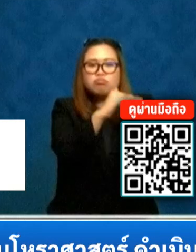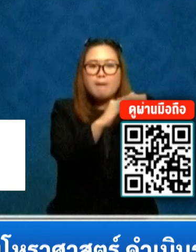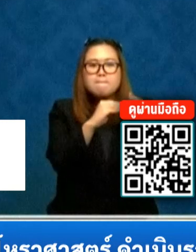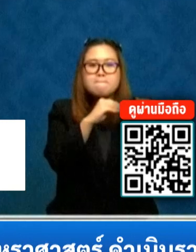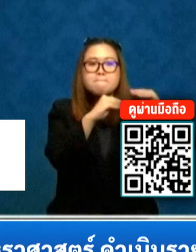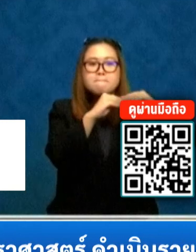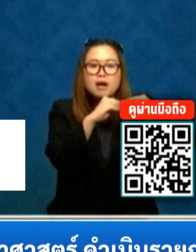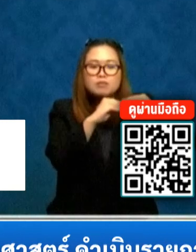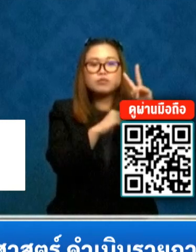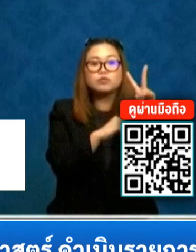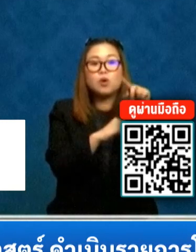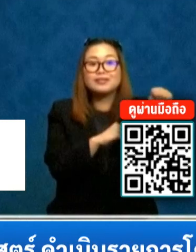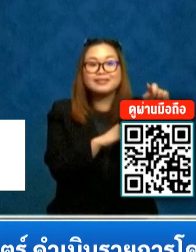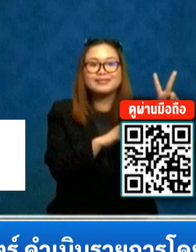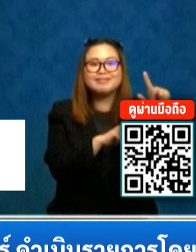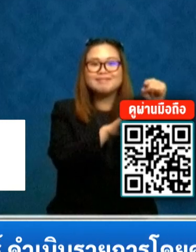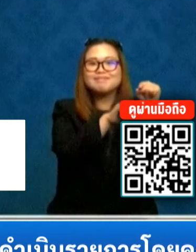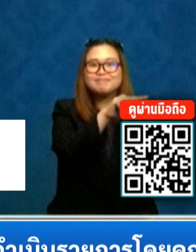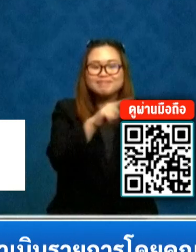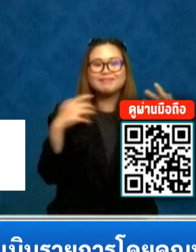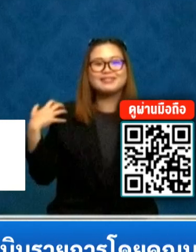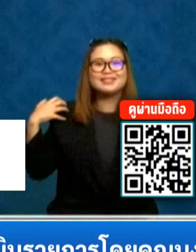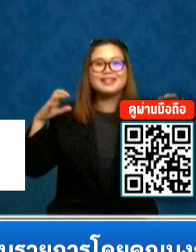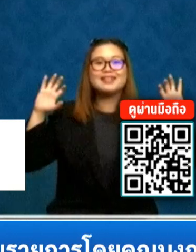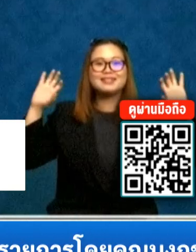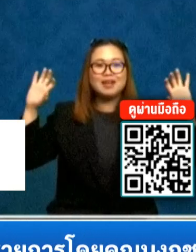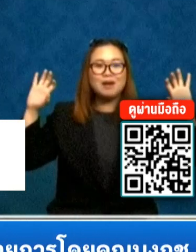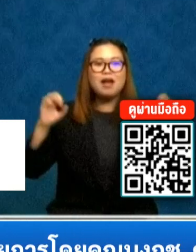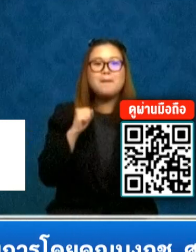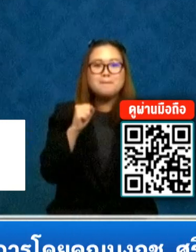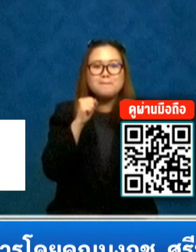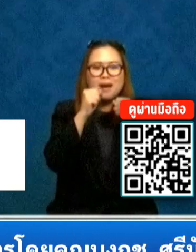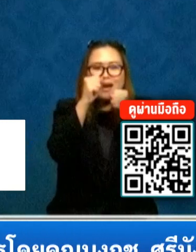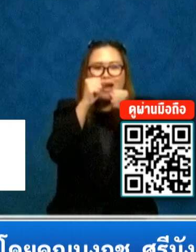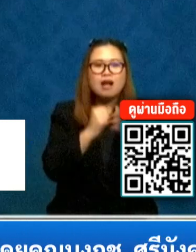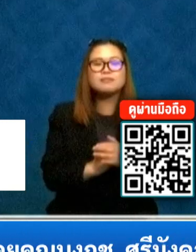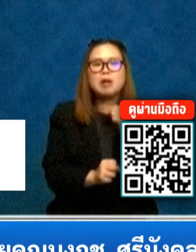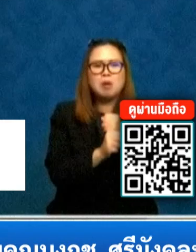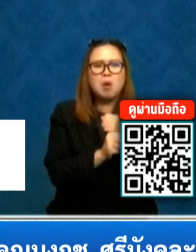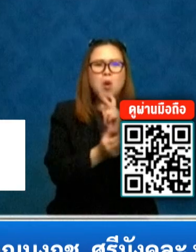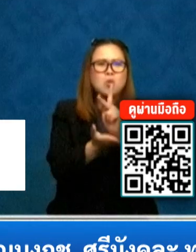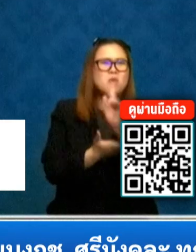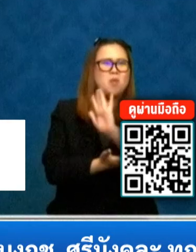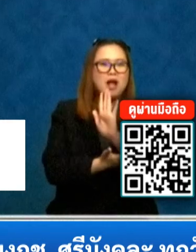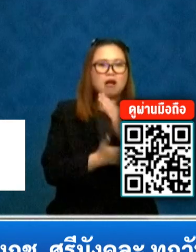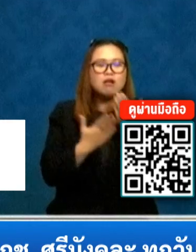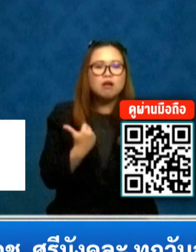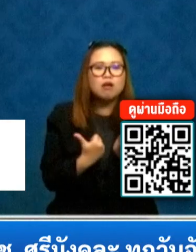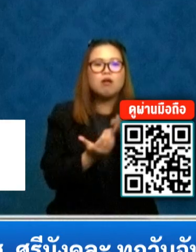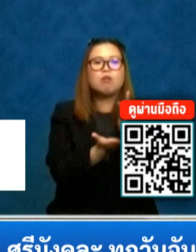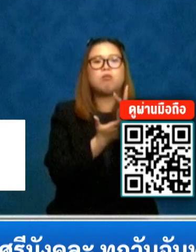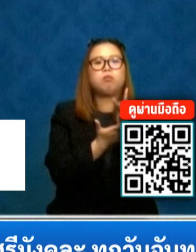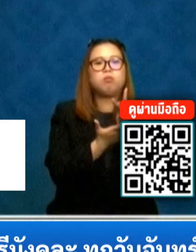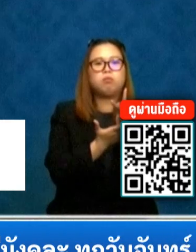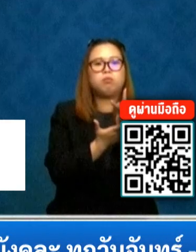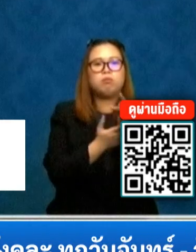2-3% ท่านประธานครับรัฐบาลก็ได้พยายามทำทุกอย่างนะครับตอนแรกจะไม่กู้ก็จะกู้จ